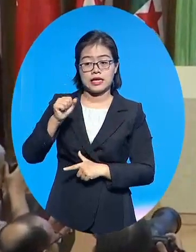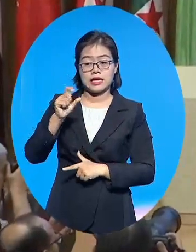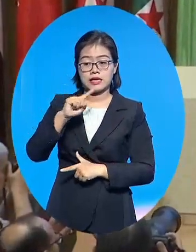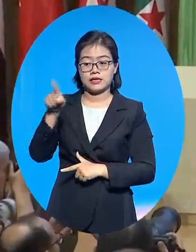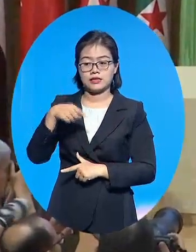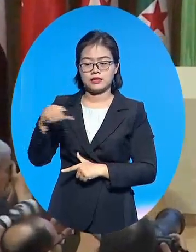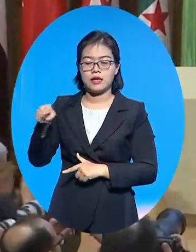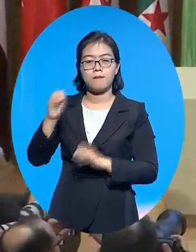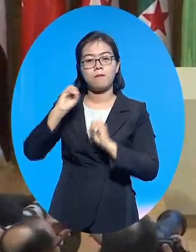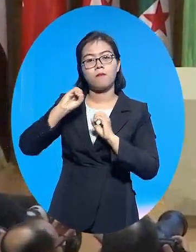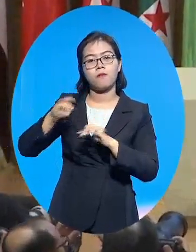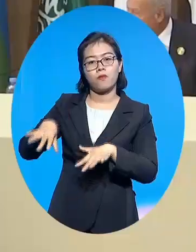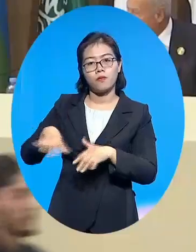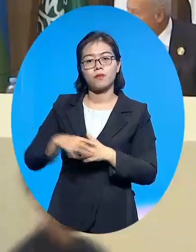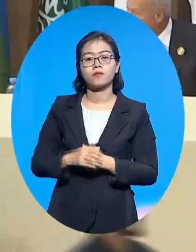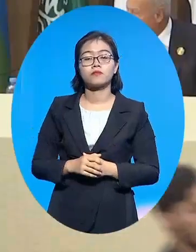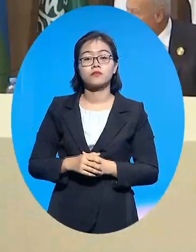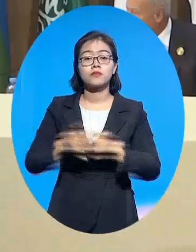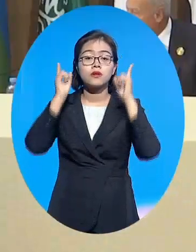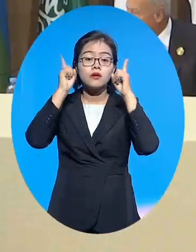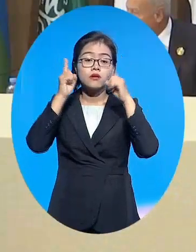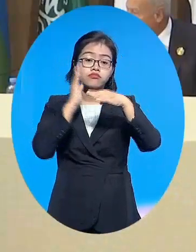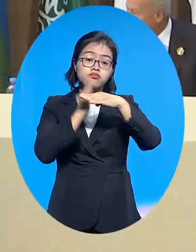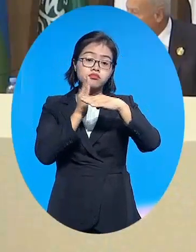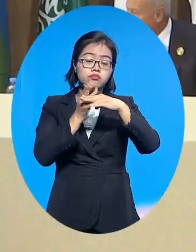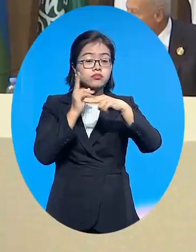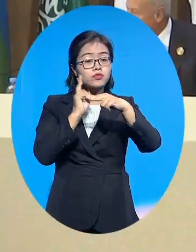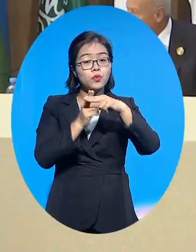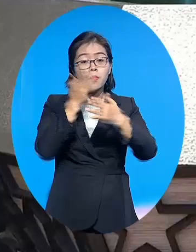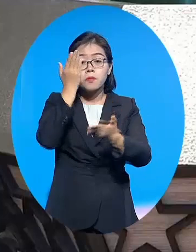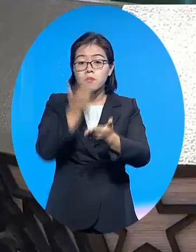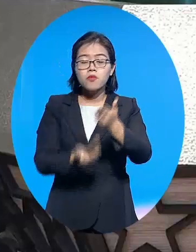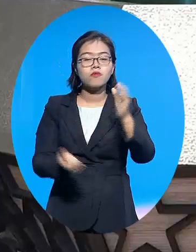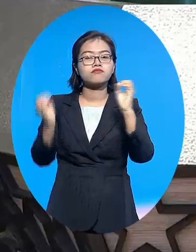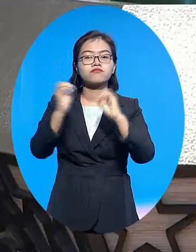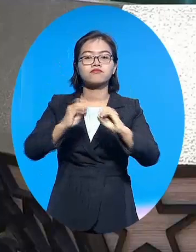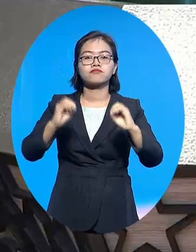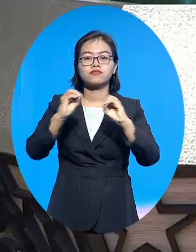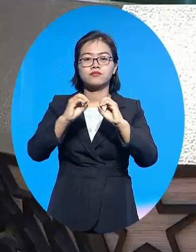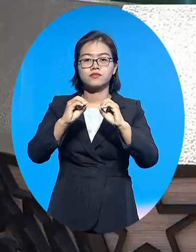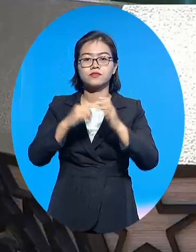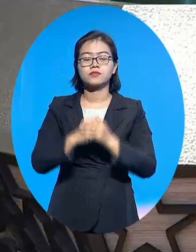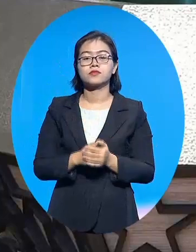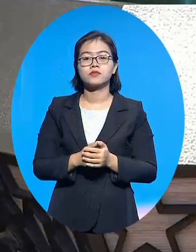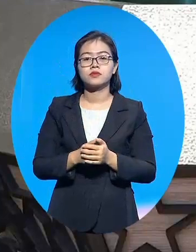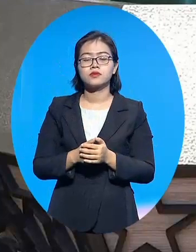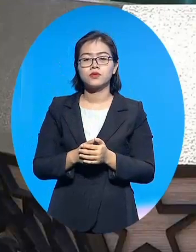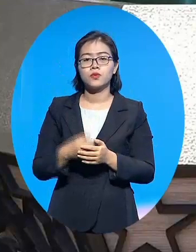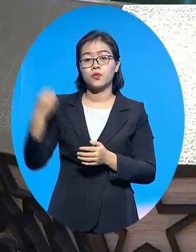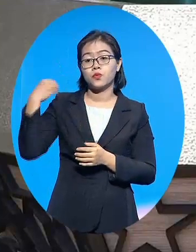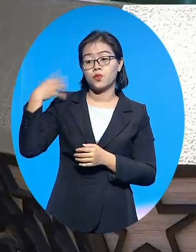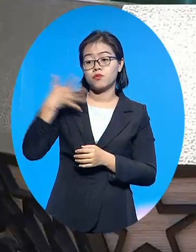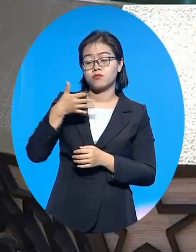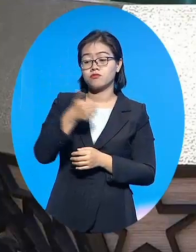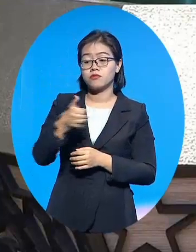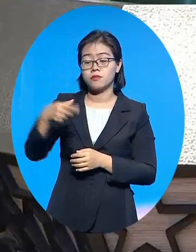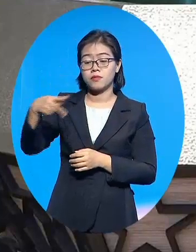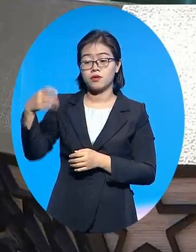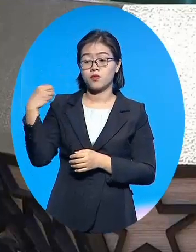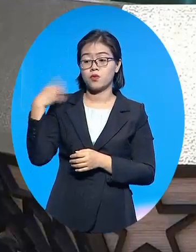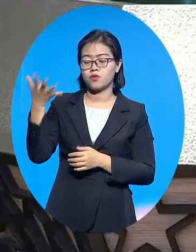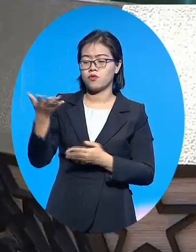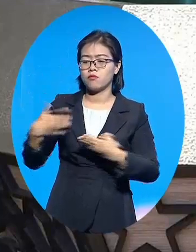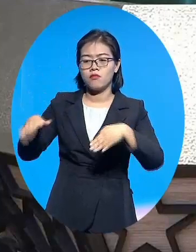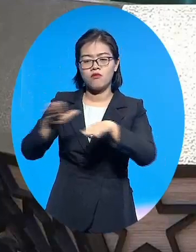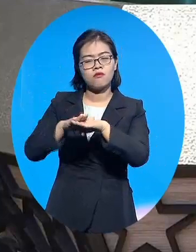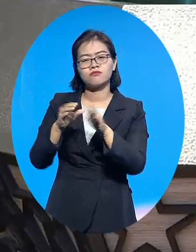các lãnh đạo đã không đưa ra được đề xuất gì mới nhằm thúc đẩy việc thành lập nhà nước Palestine cũng như đảm bảo các quyền của Người Palestine ngoài